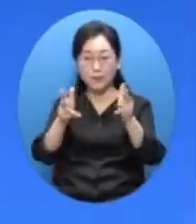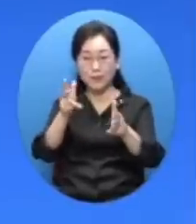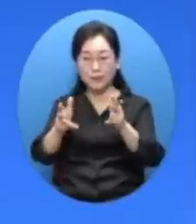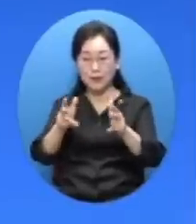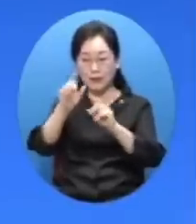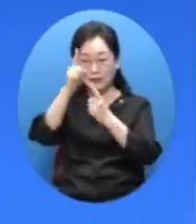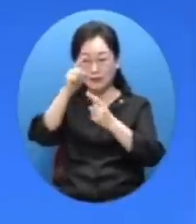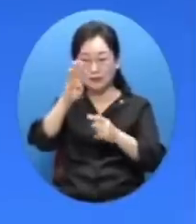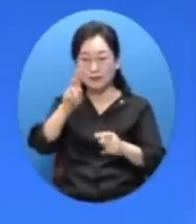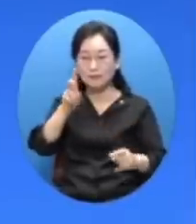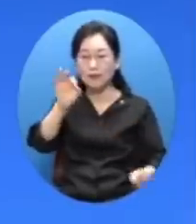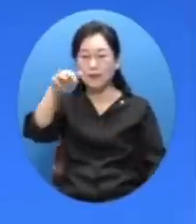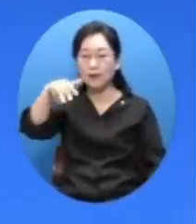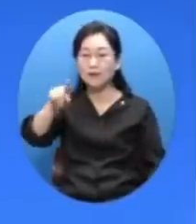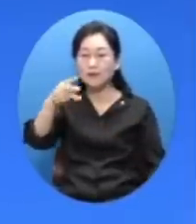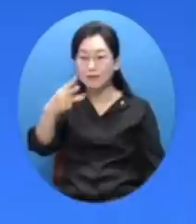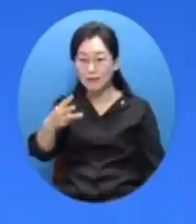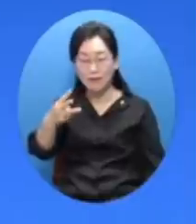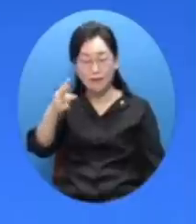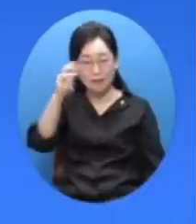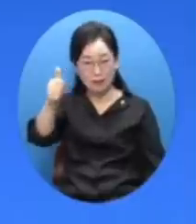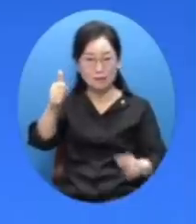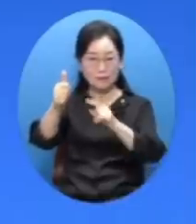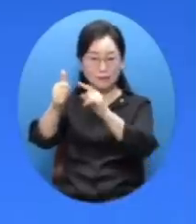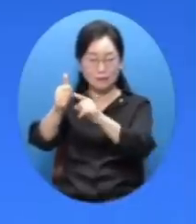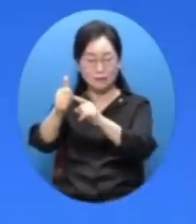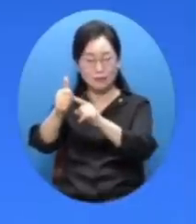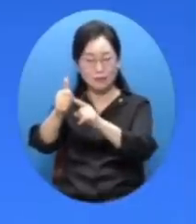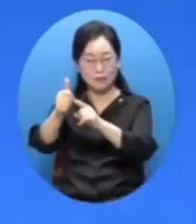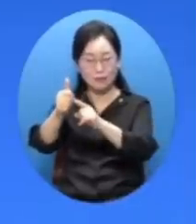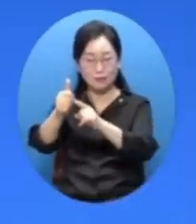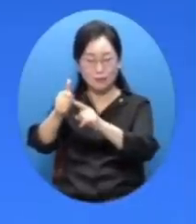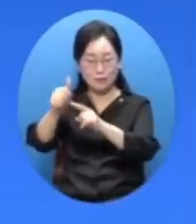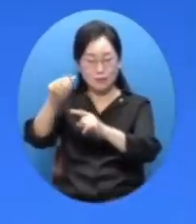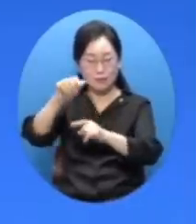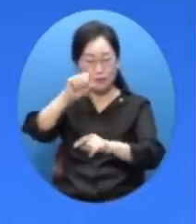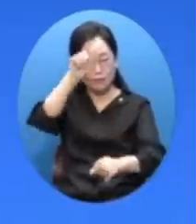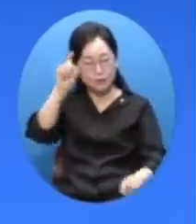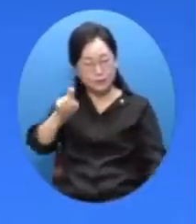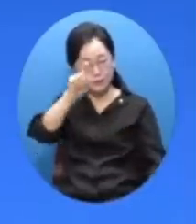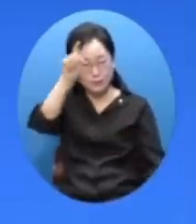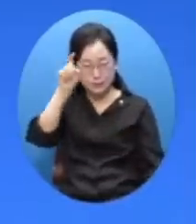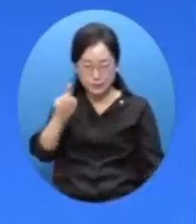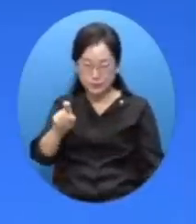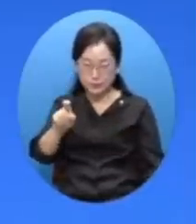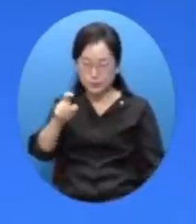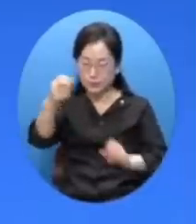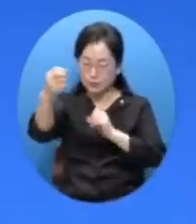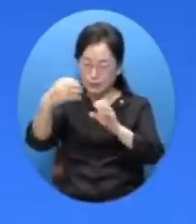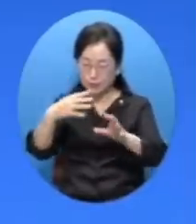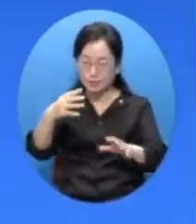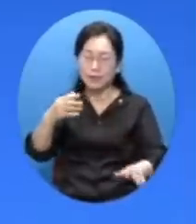이병철 회장께서 이 질문에 대한 답을 얻기 위해서